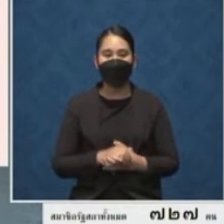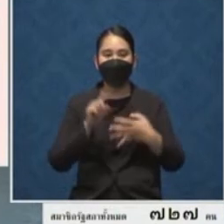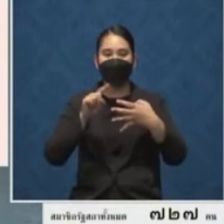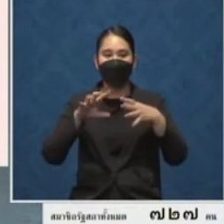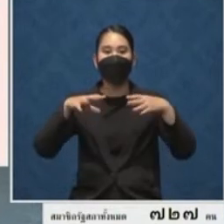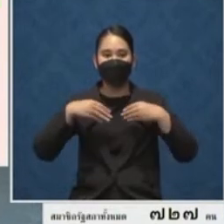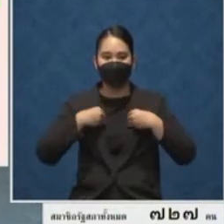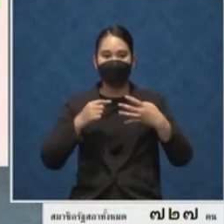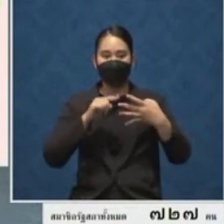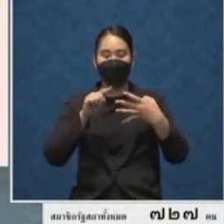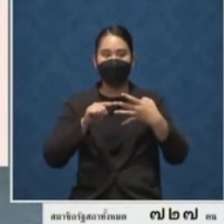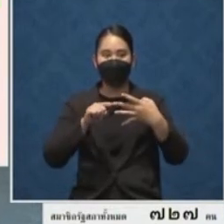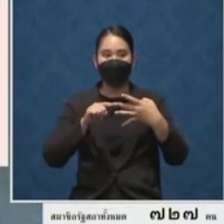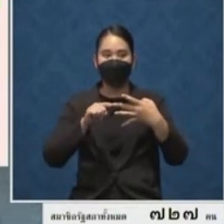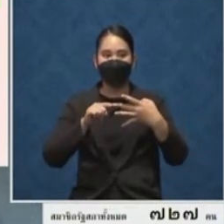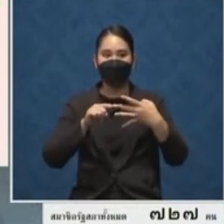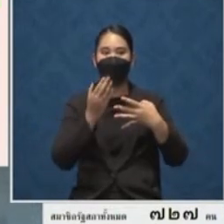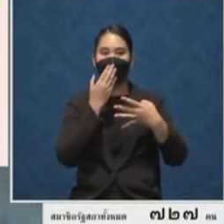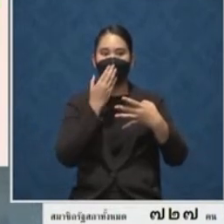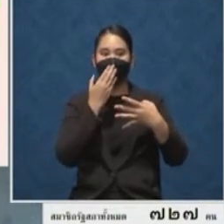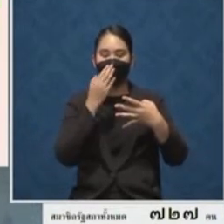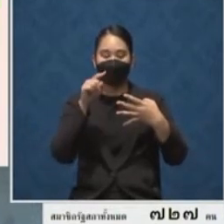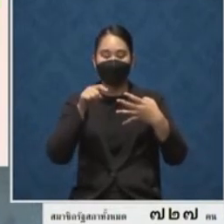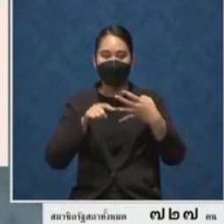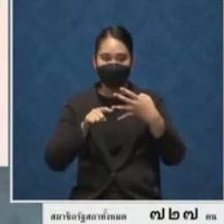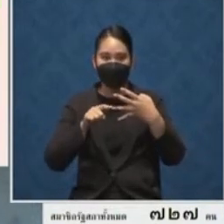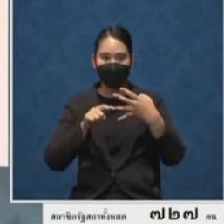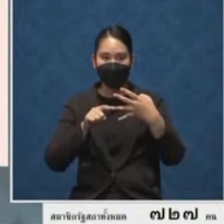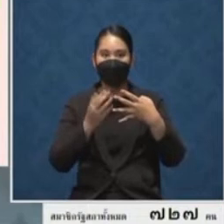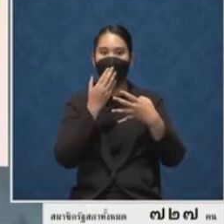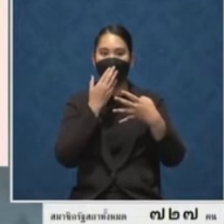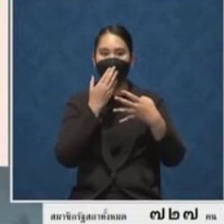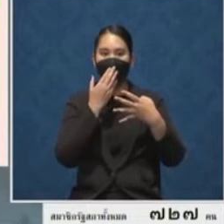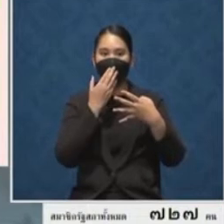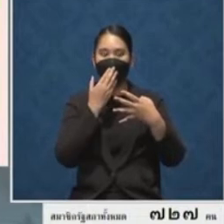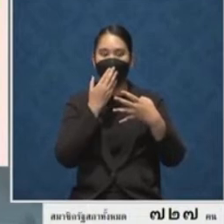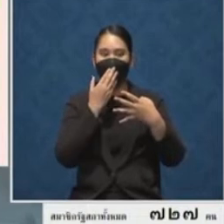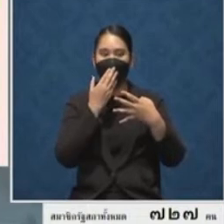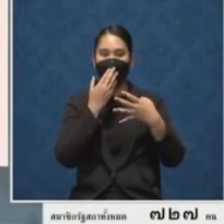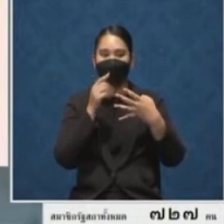เสียง3งดออกเสียง4รับหลักการครับ